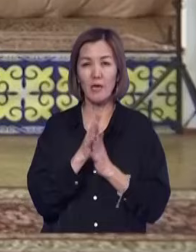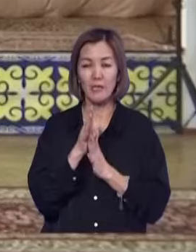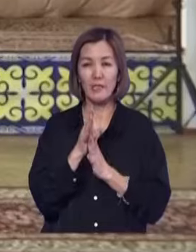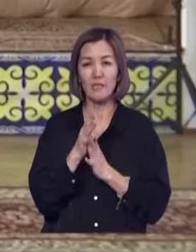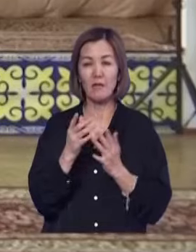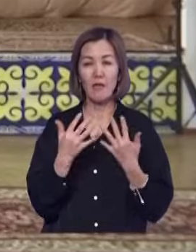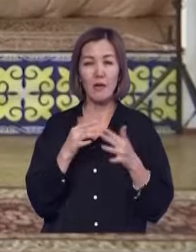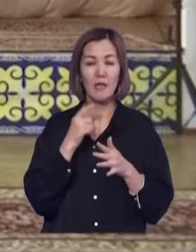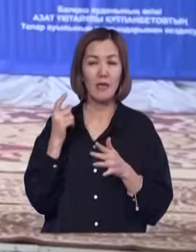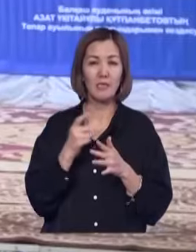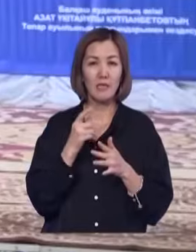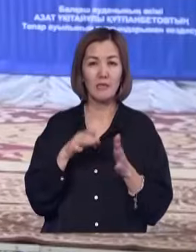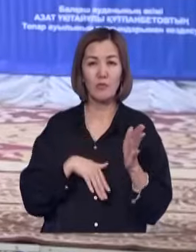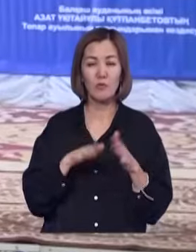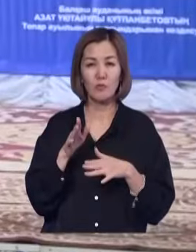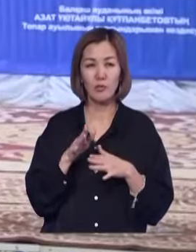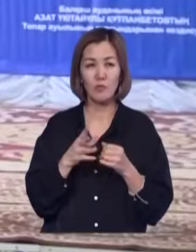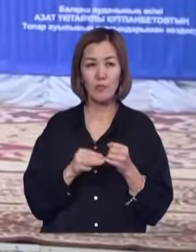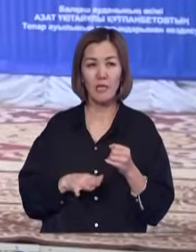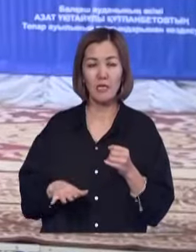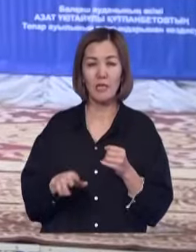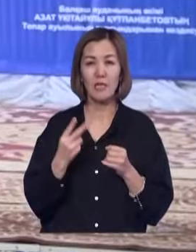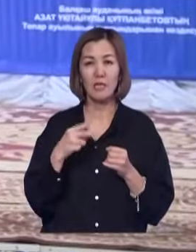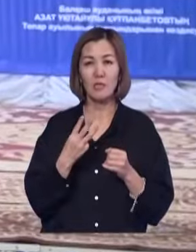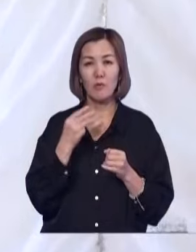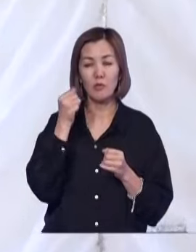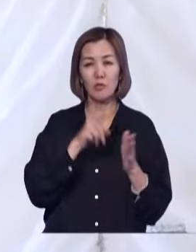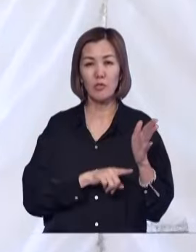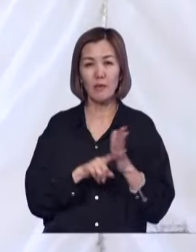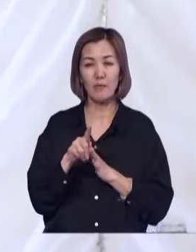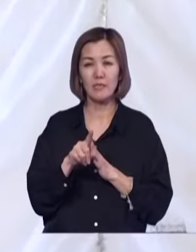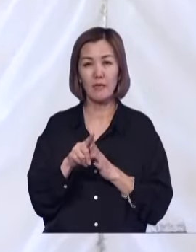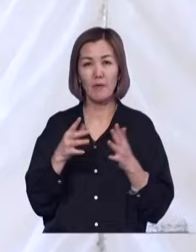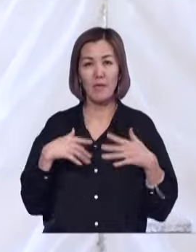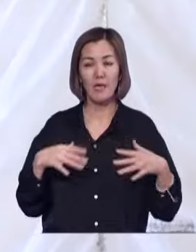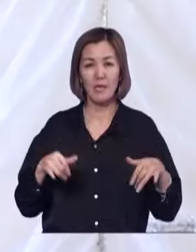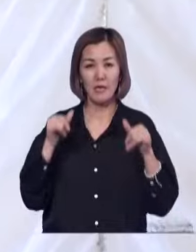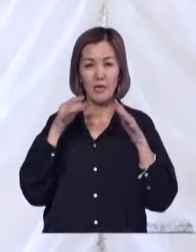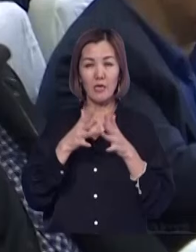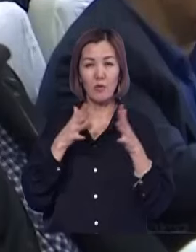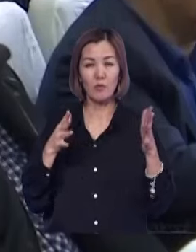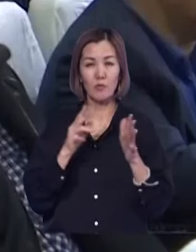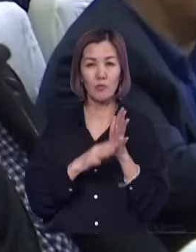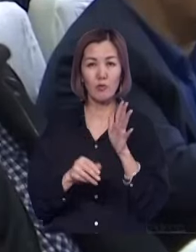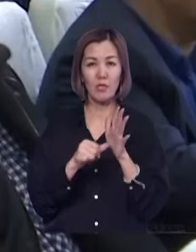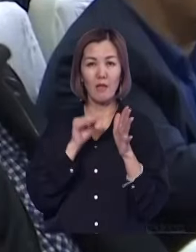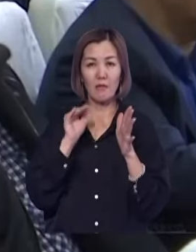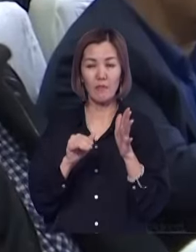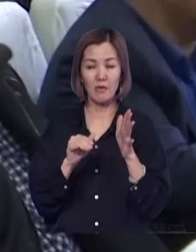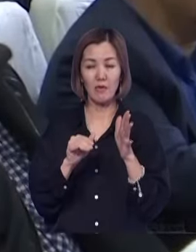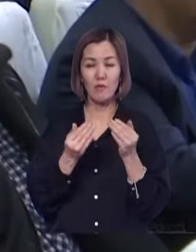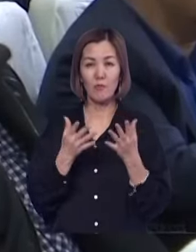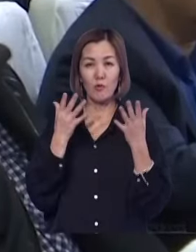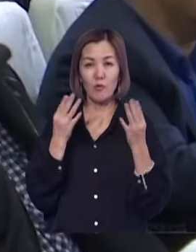шаруашылығымен айналаға аты шыққан құтты мекен. Айта кетсек, 2023 жылы ірі қара мал басы да өсіп 96 мыңға жеткен.